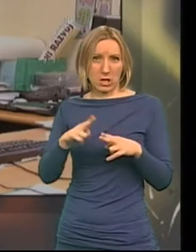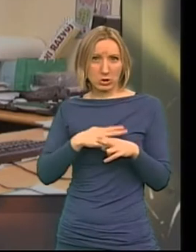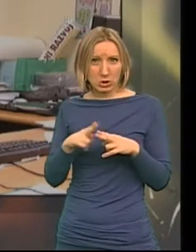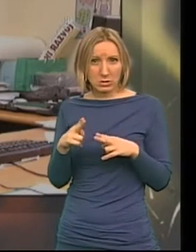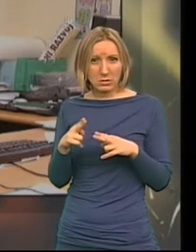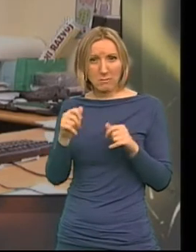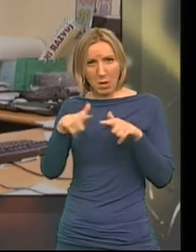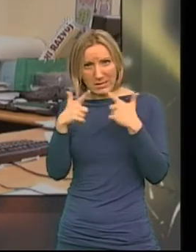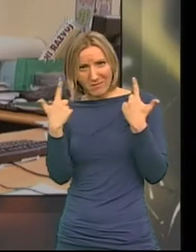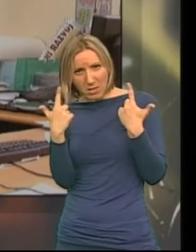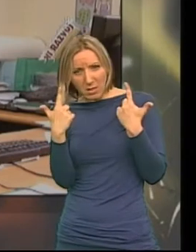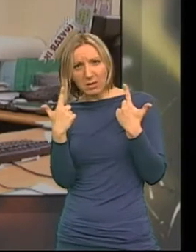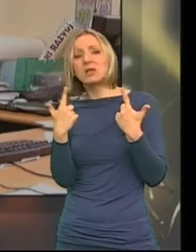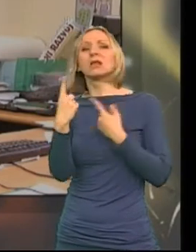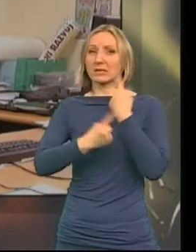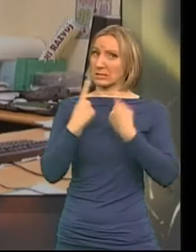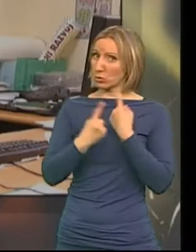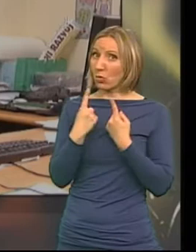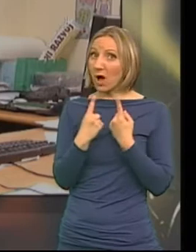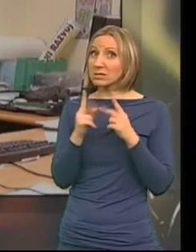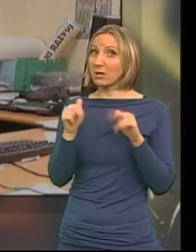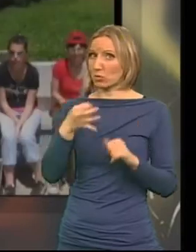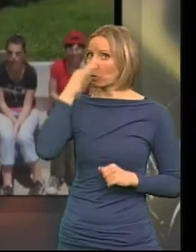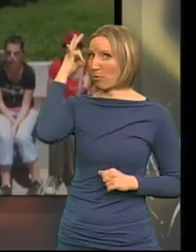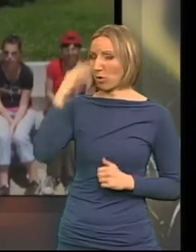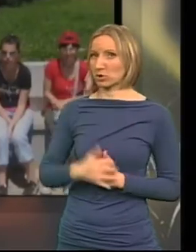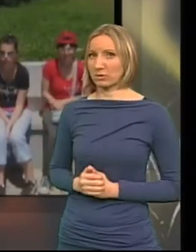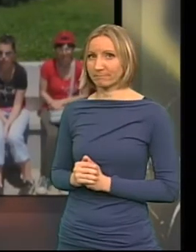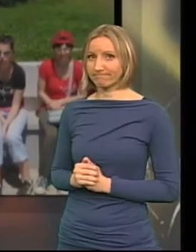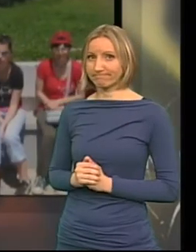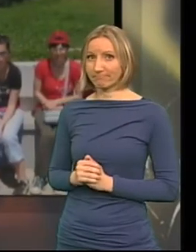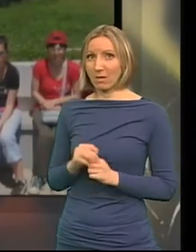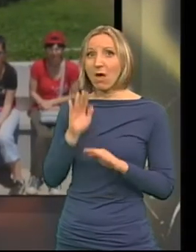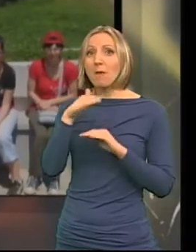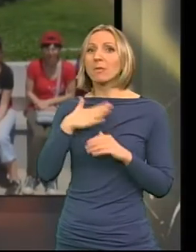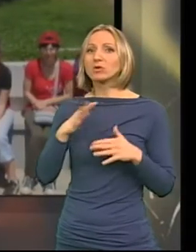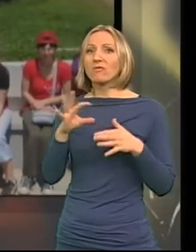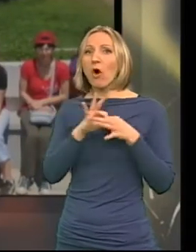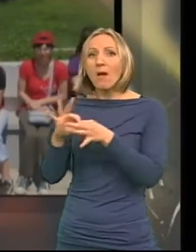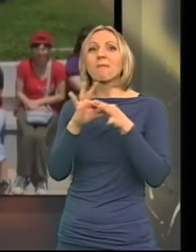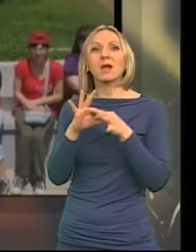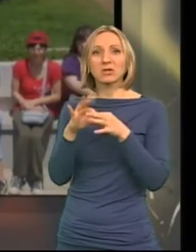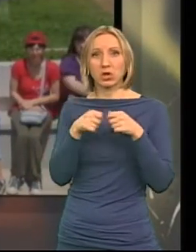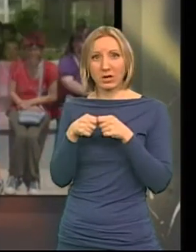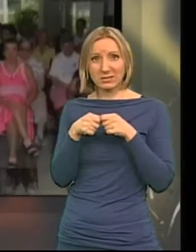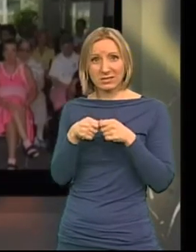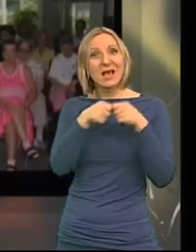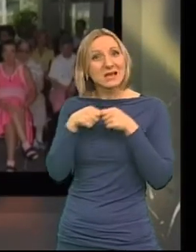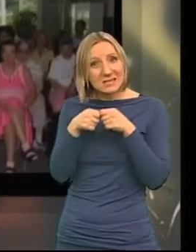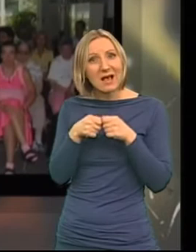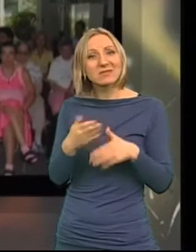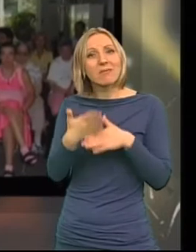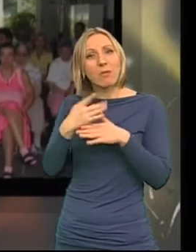rešiti, rasvetliti i kako bi se situacija mogla poboljšati. Preko svoje mreže organizacija, Savez za pomoć mentalno nedovoljno